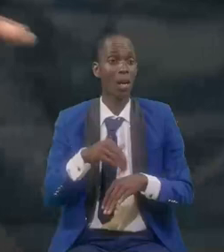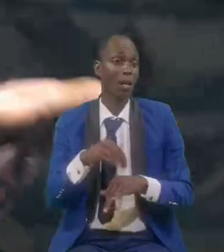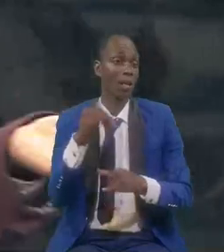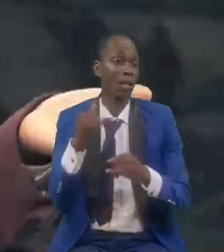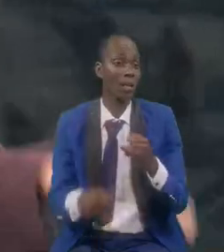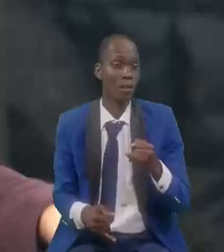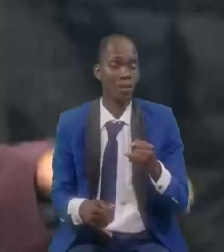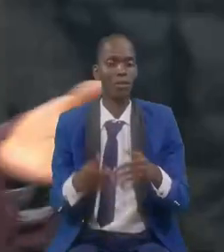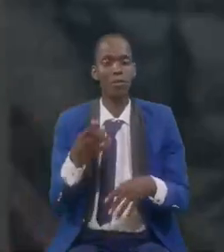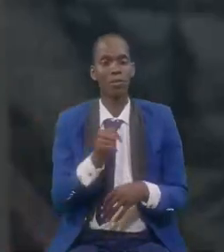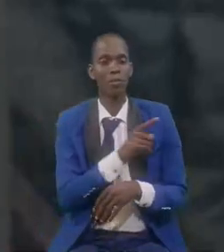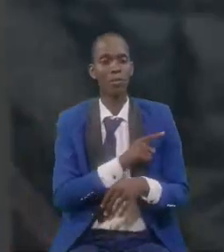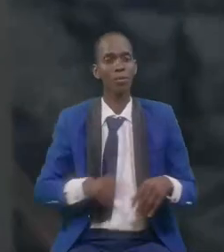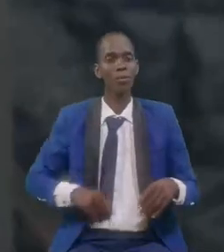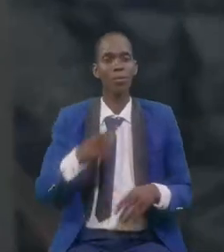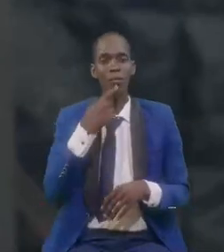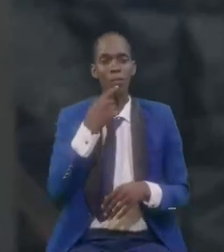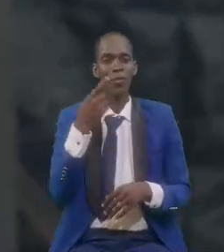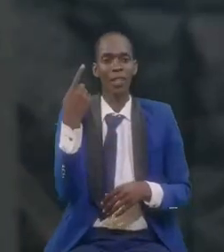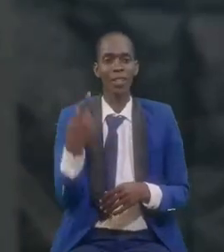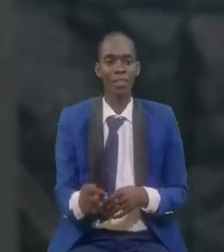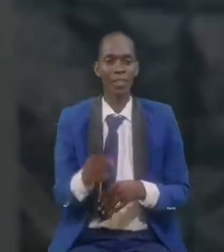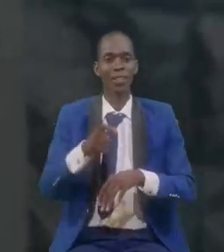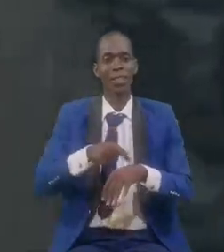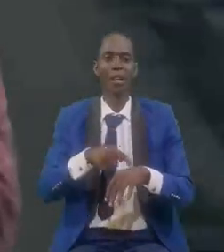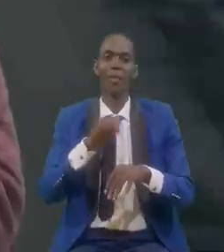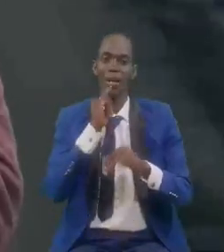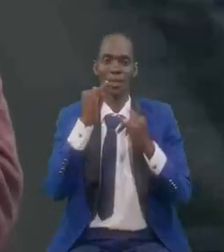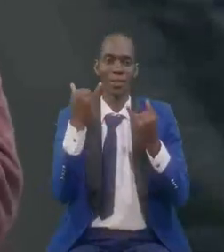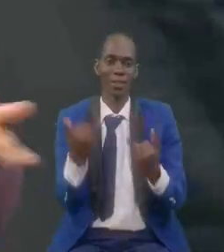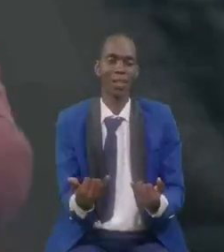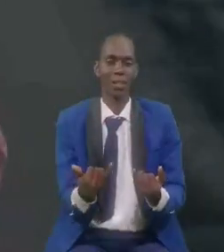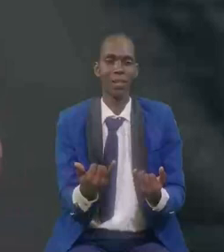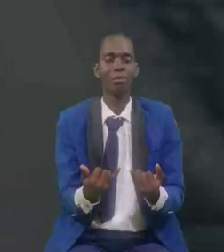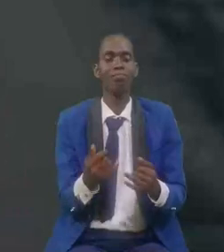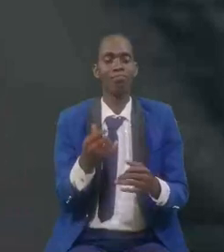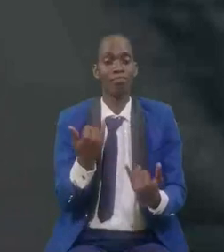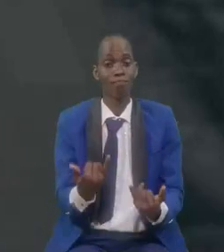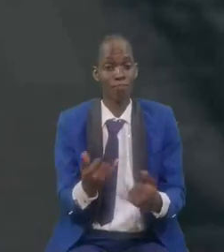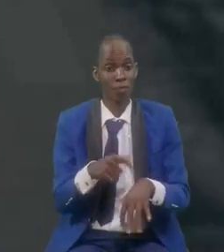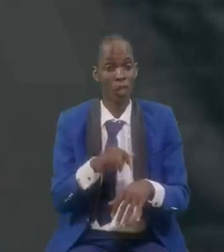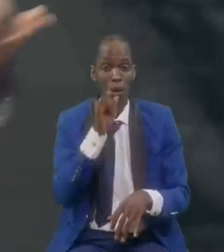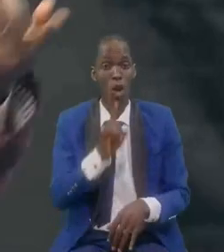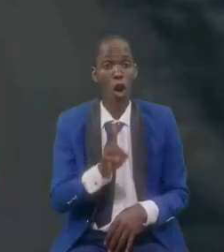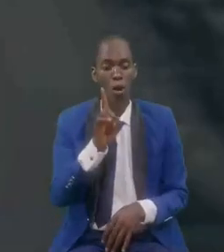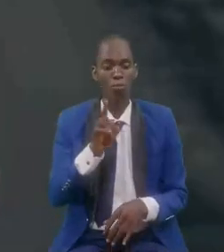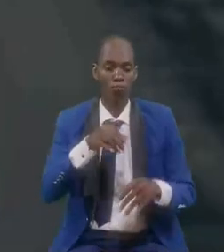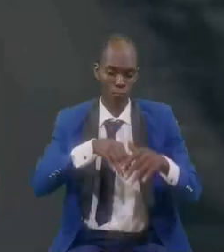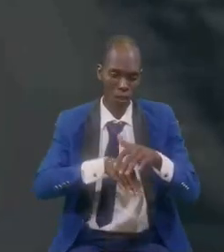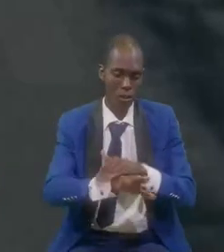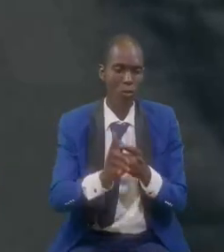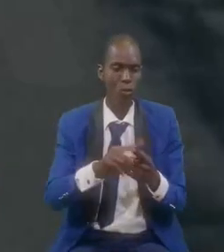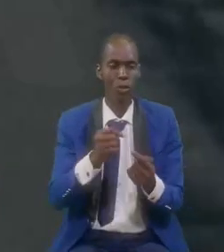finalement. Le Seigneur dit, le jour est venu, entre dans l'arche. Noé est entré,